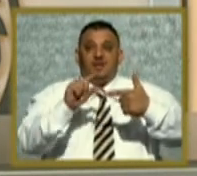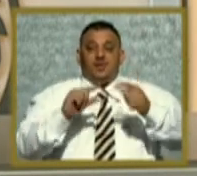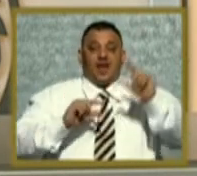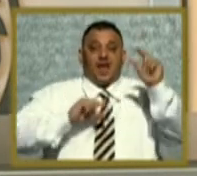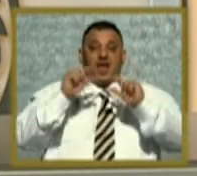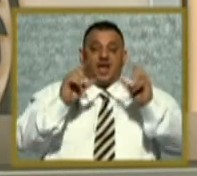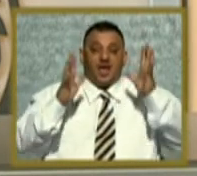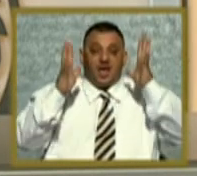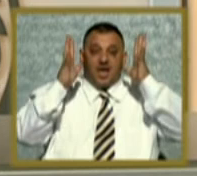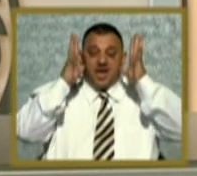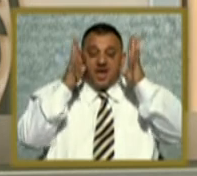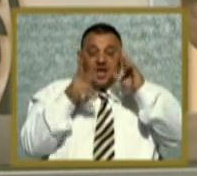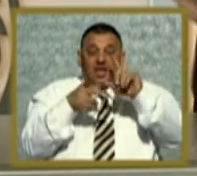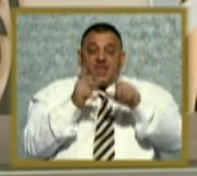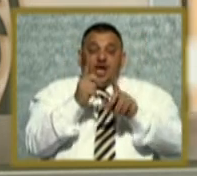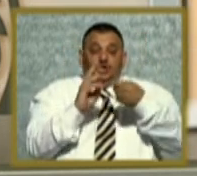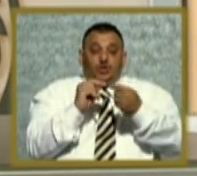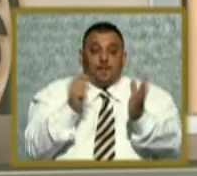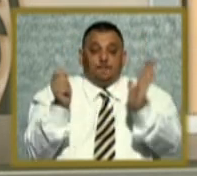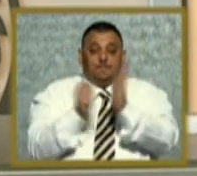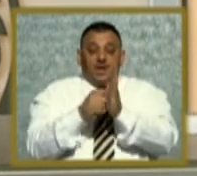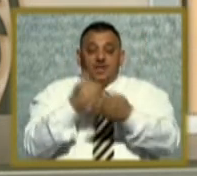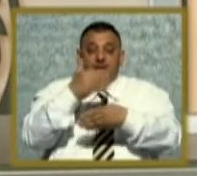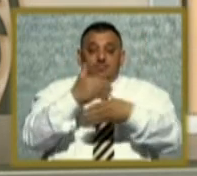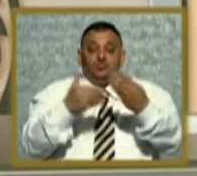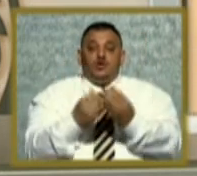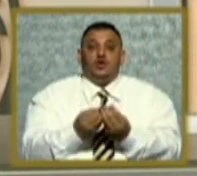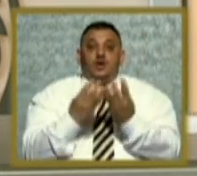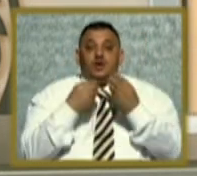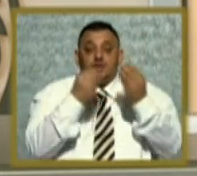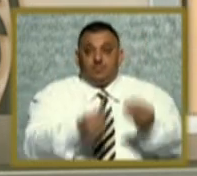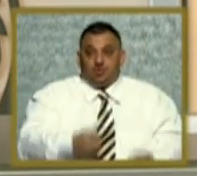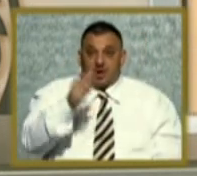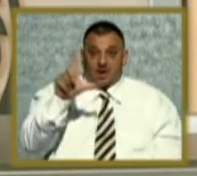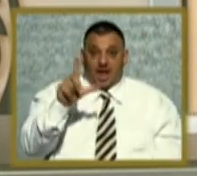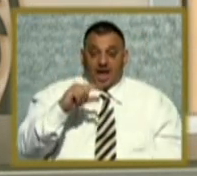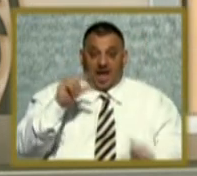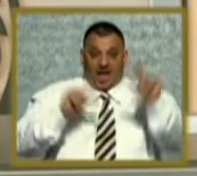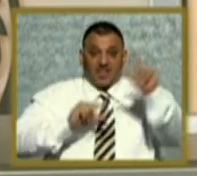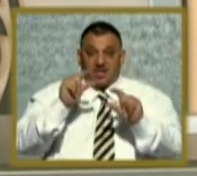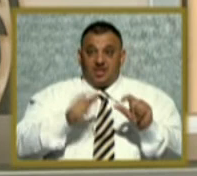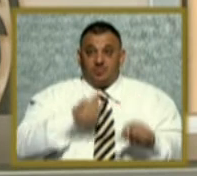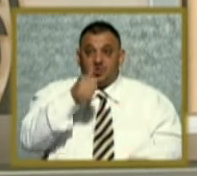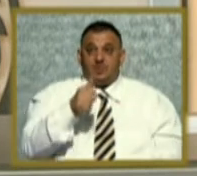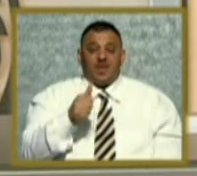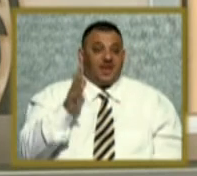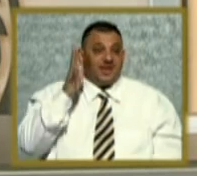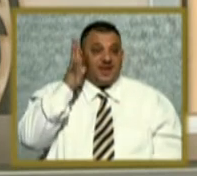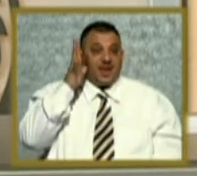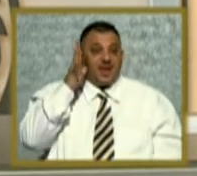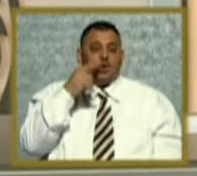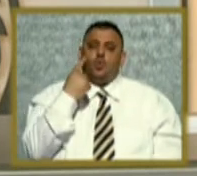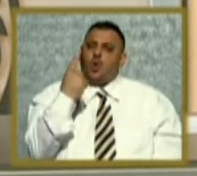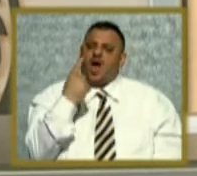من صلى 12 ركعة بنى الله له بيتا في الجنة، يسأل عن صحة الحديث ويسأل أيضا عن هذه الصلوات، هل لابد